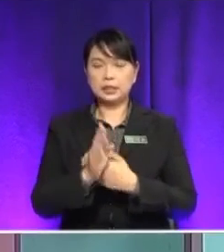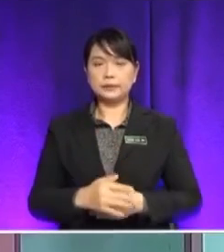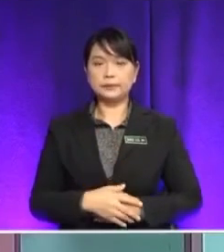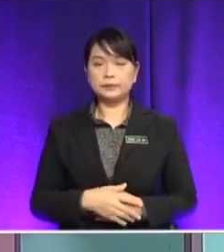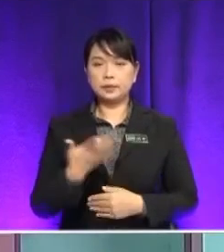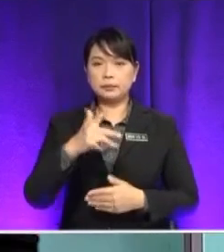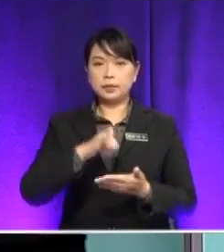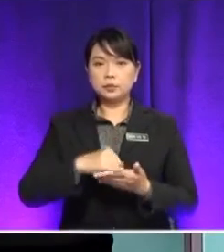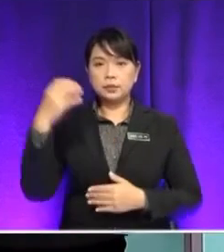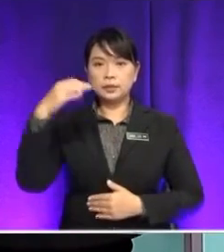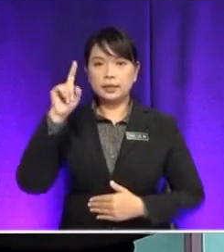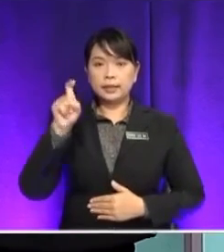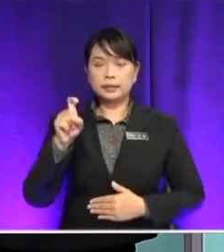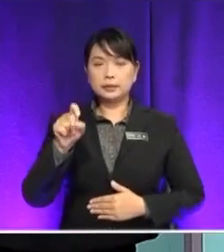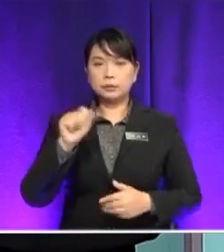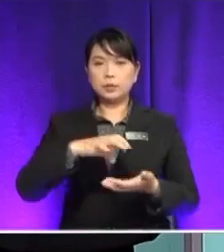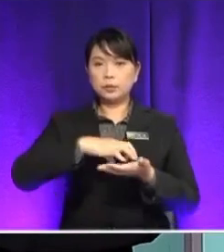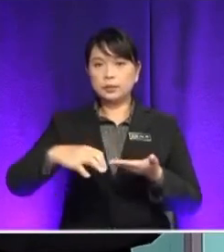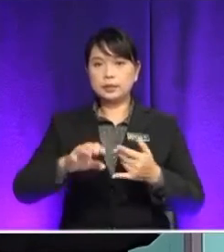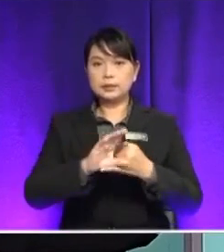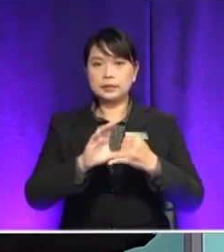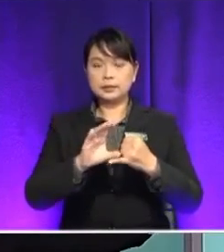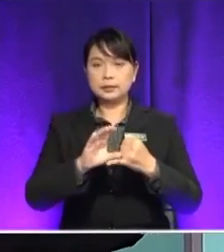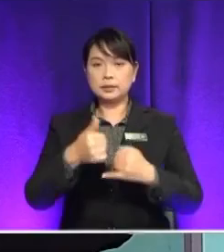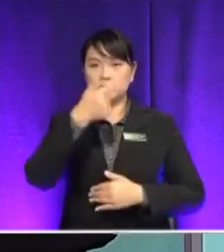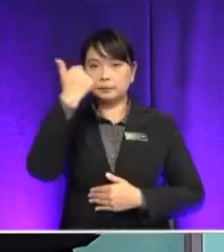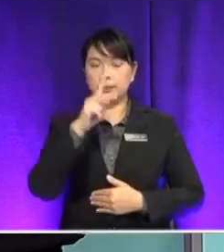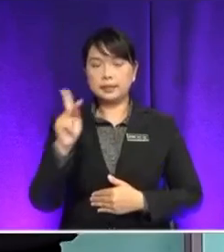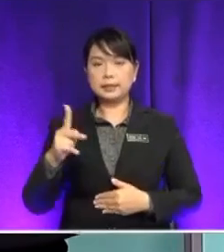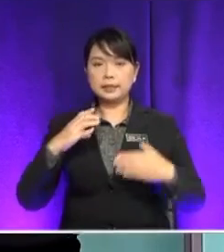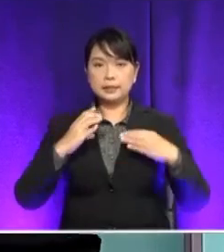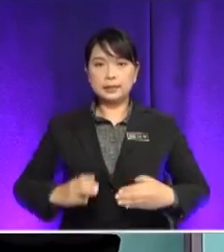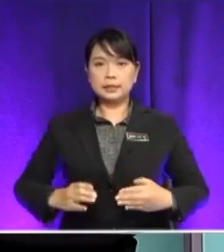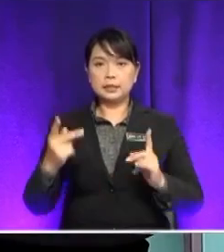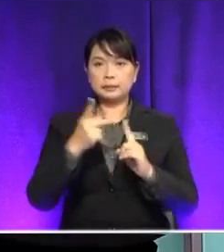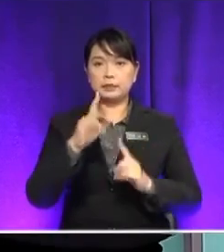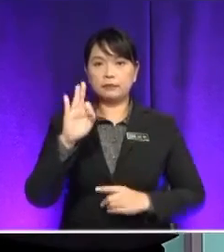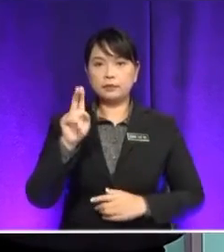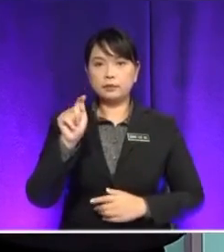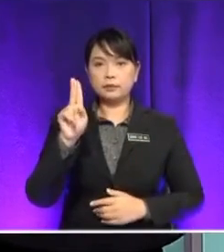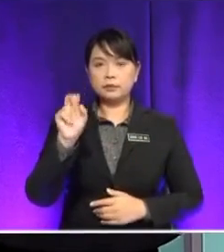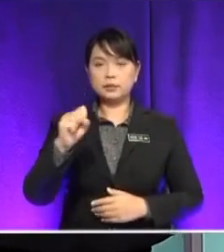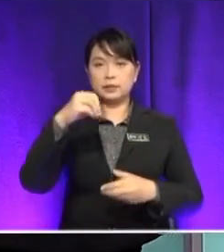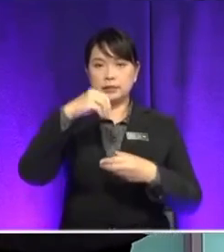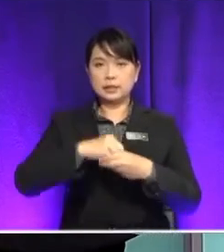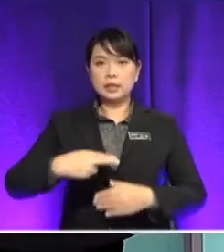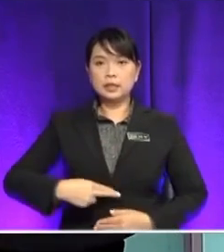sinar-x memusnahkan sel-sel menyebabkan kecacatan kepada fitness dalam